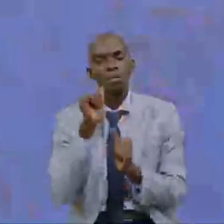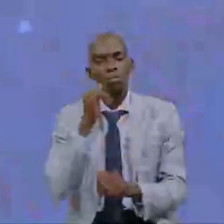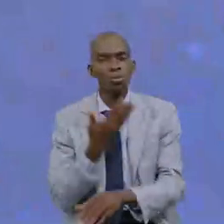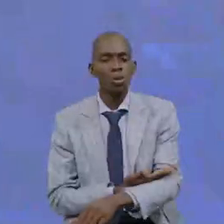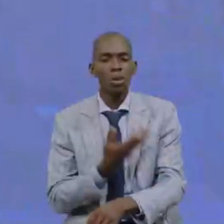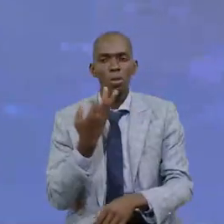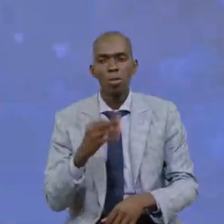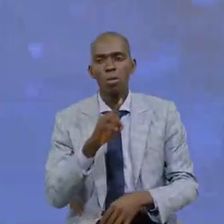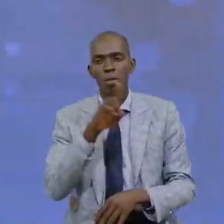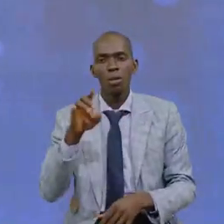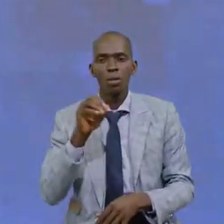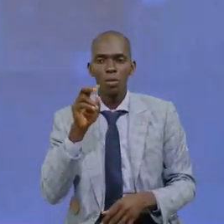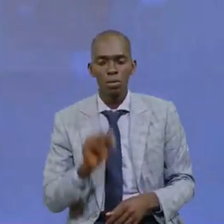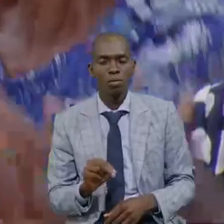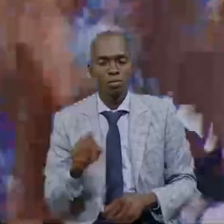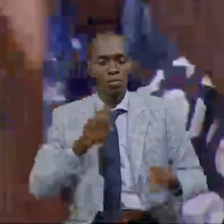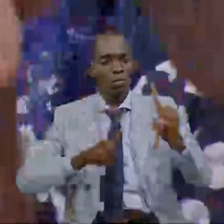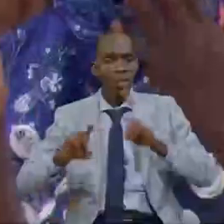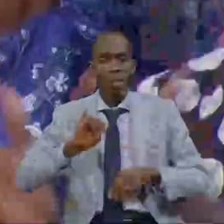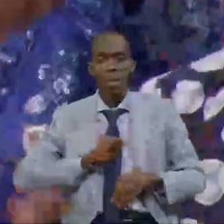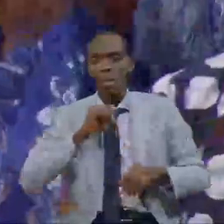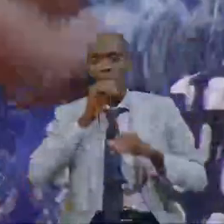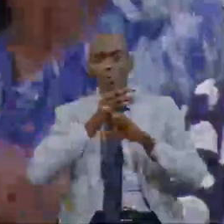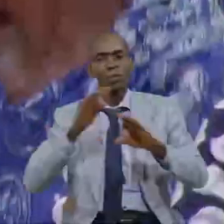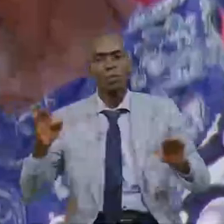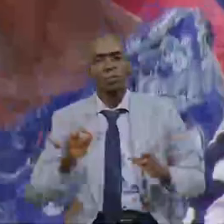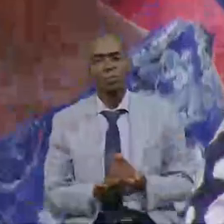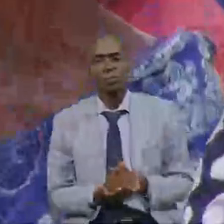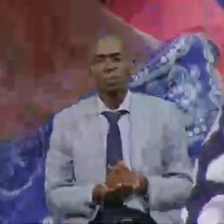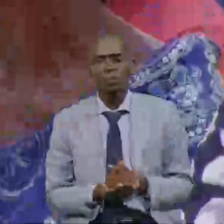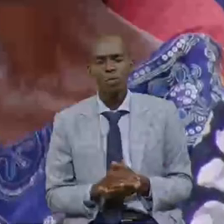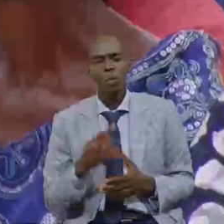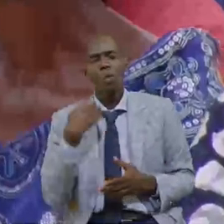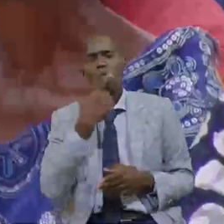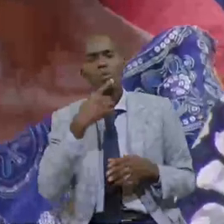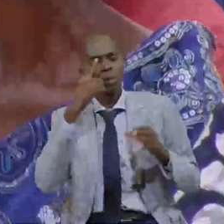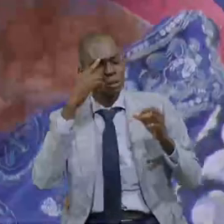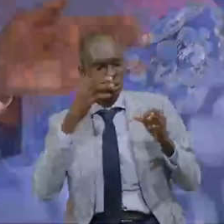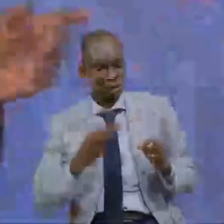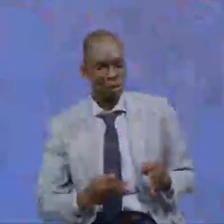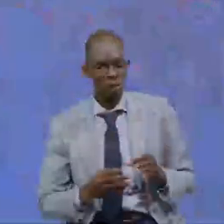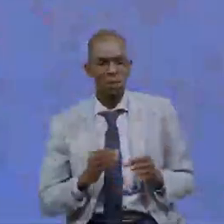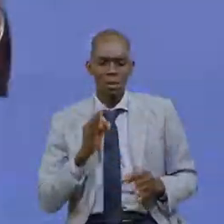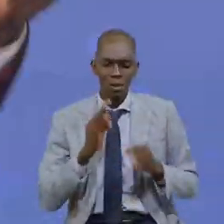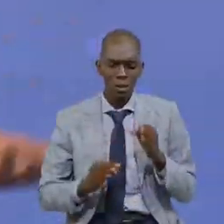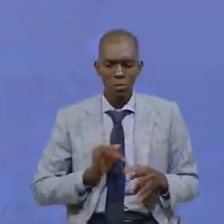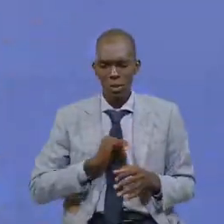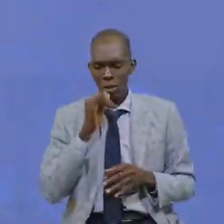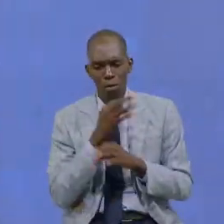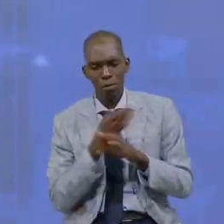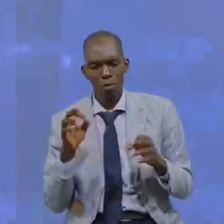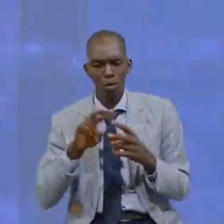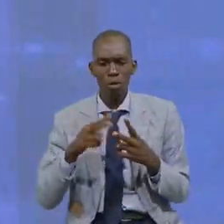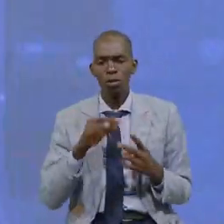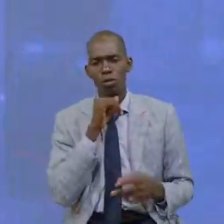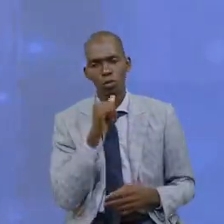de Sion. Je suis libre. Qui détermine si je suis libre ou